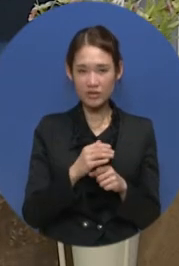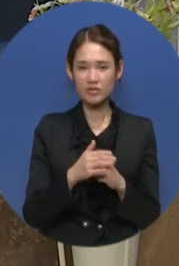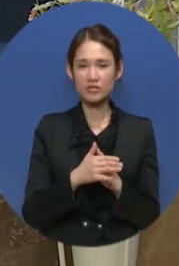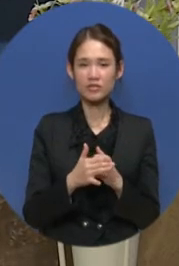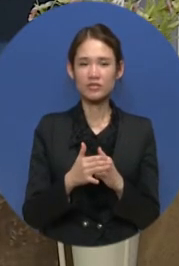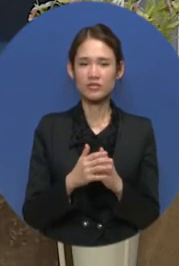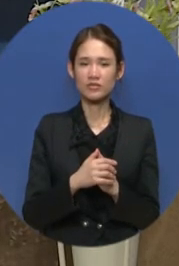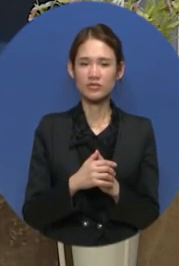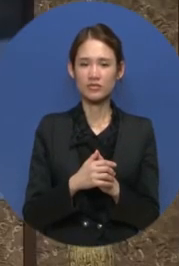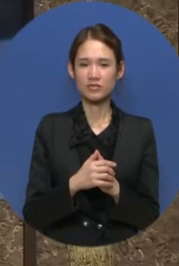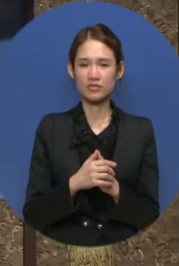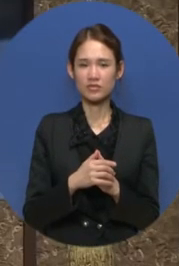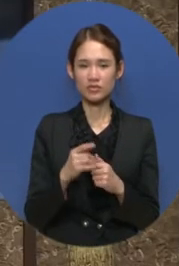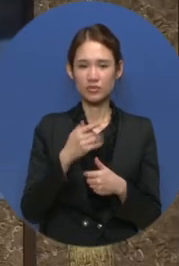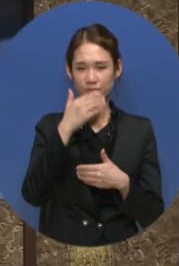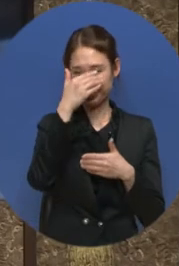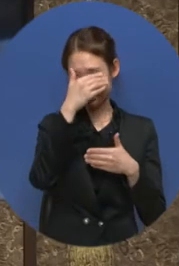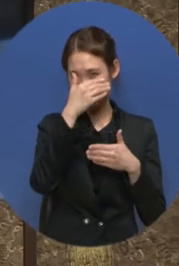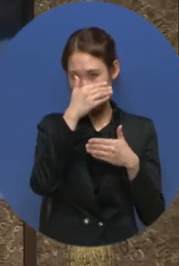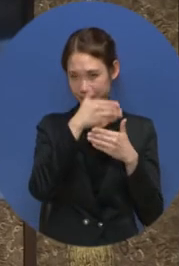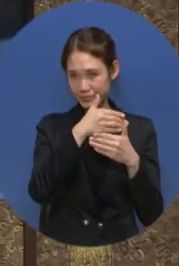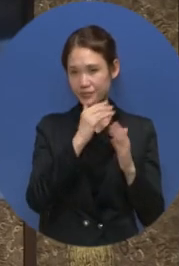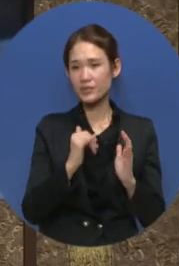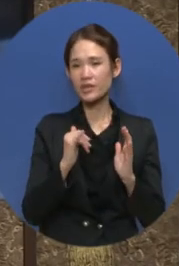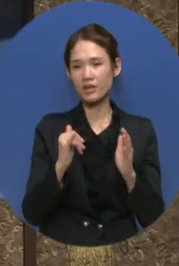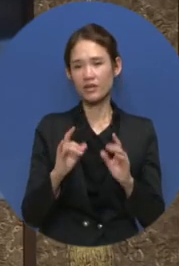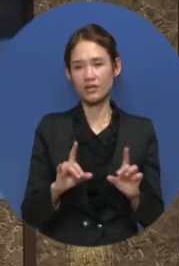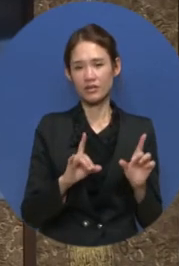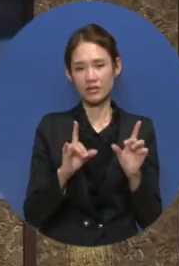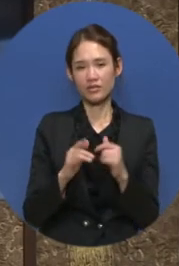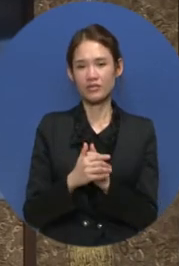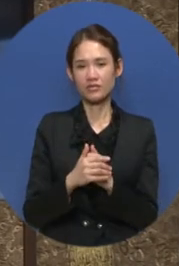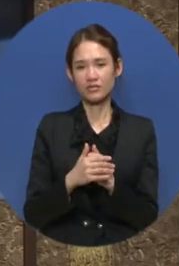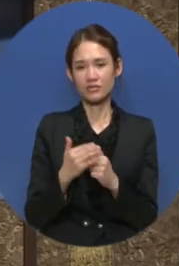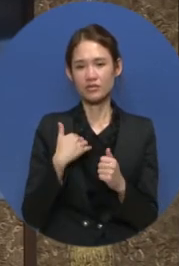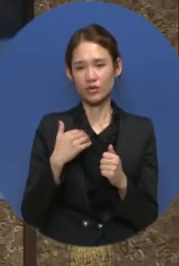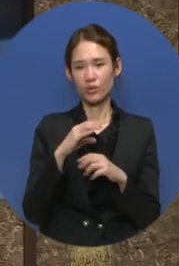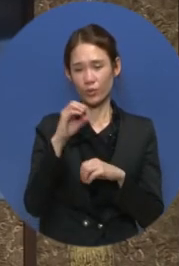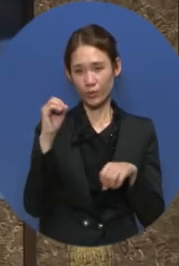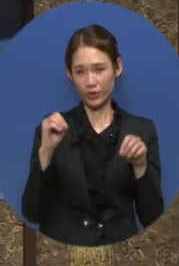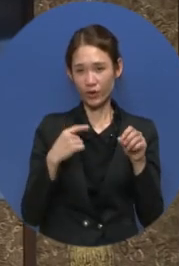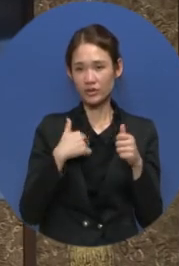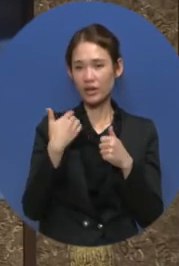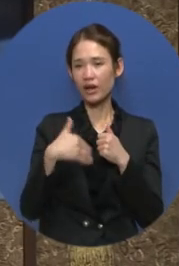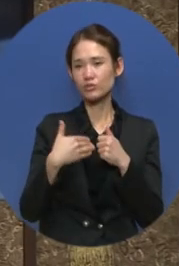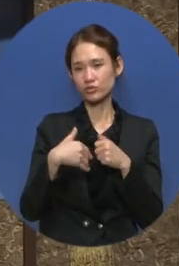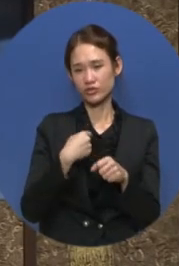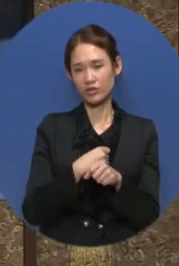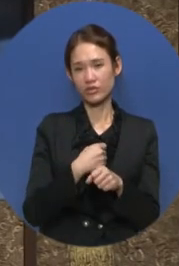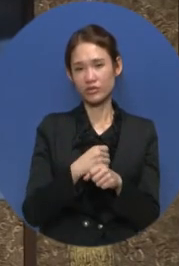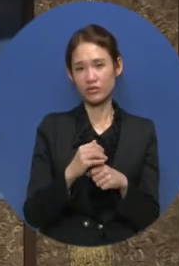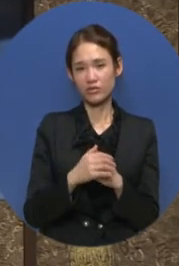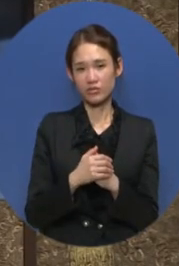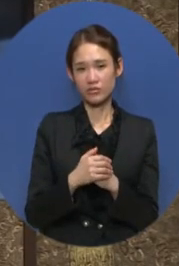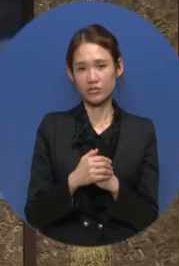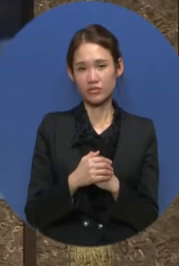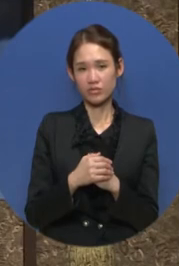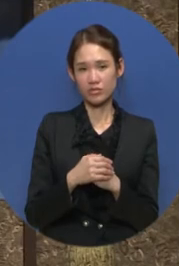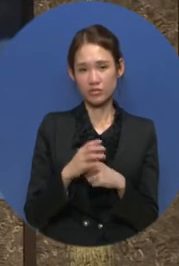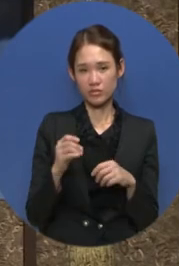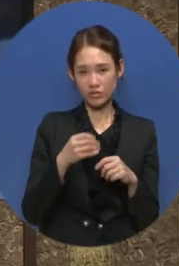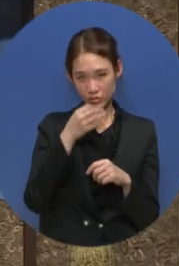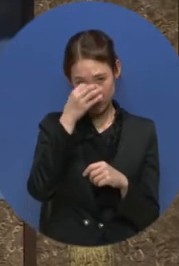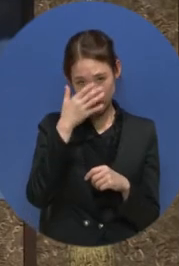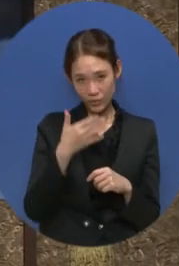좀 이렇게 너무 닫혀있는 세상을 살고 있는 거예요. 네. 그래서 좀 저한테 잘 부탁하다고도 오히려 저는 아이